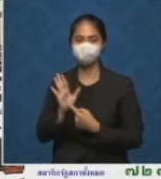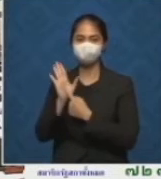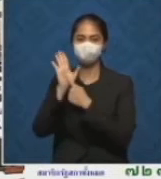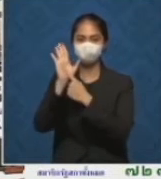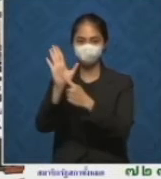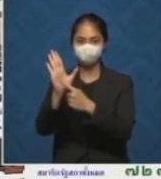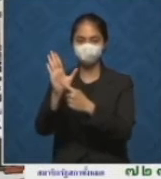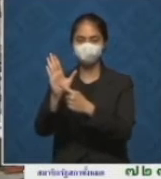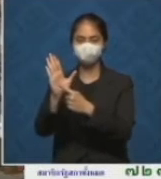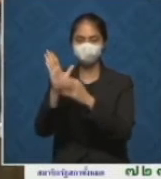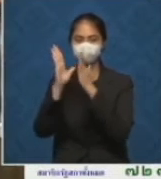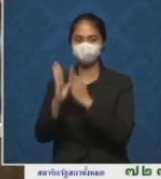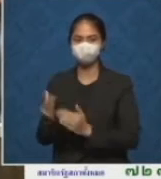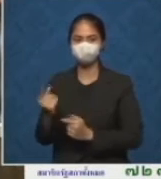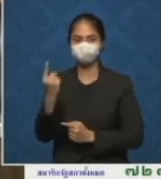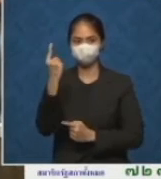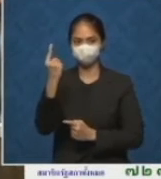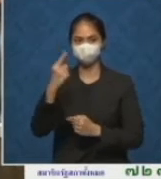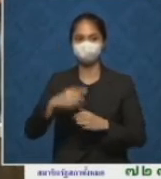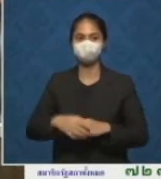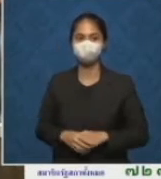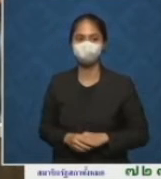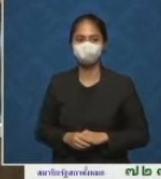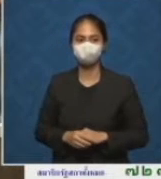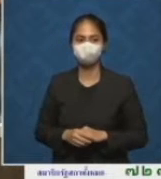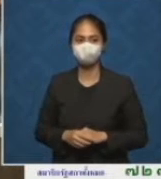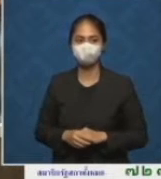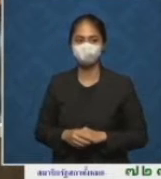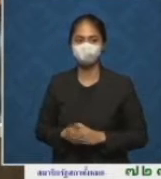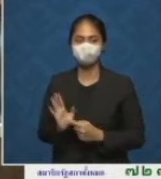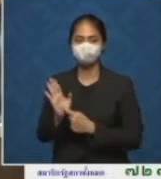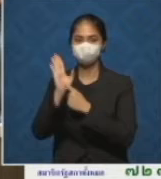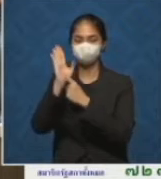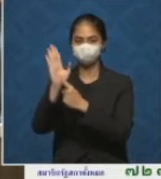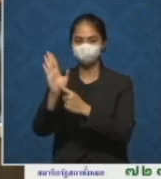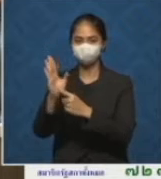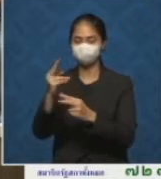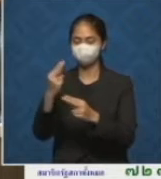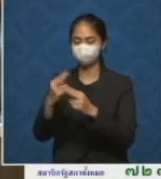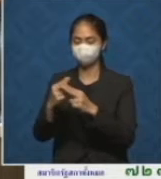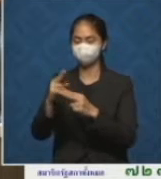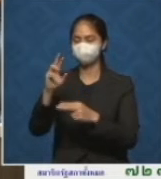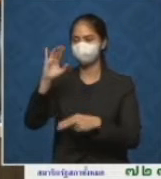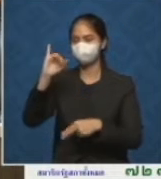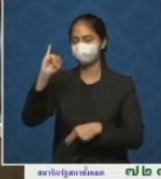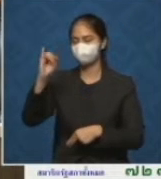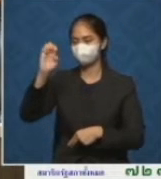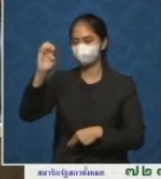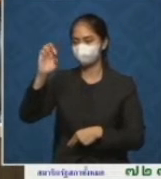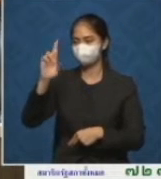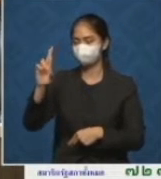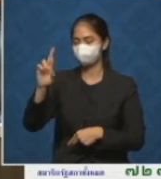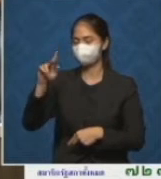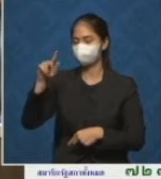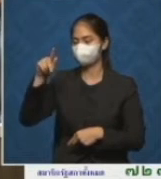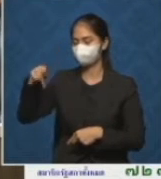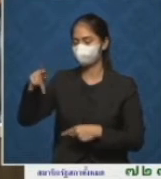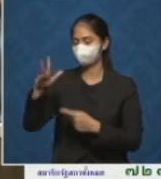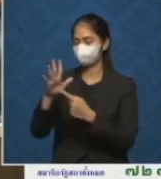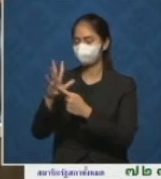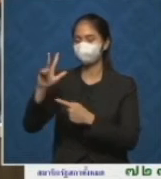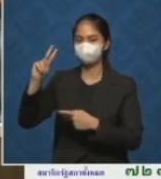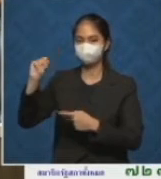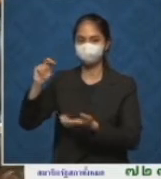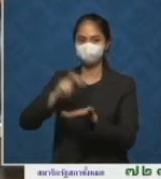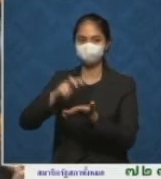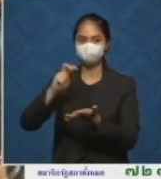ธิการในสัดส่วนของพรรคเสรีไทย1ท่านขอเสนอนายจิรพัฒน์สัจยากรขอผู้รองด้วยครับ ขอ